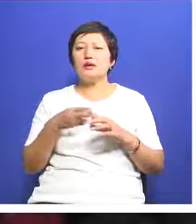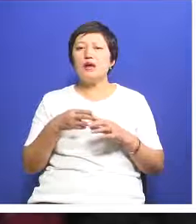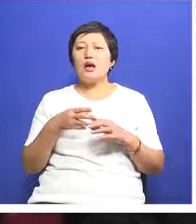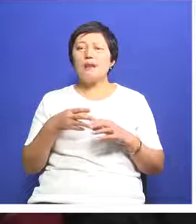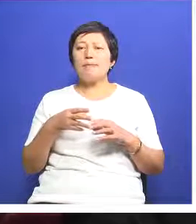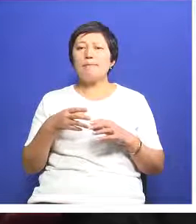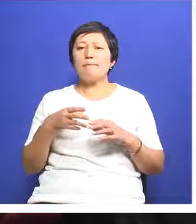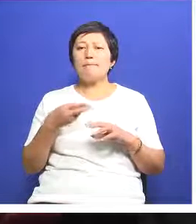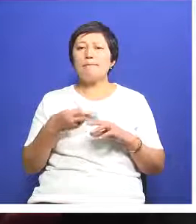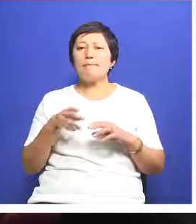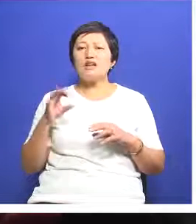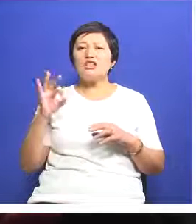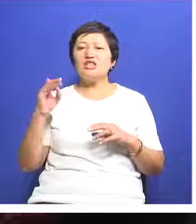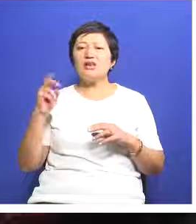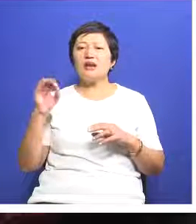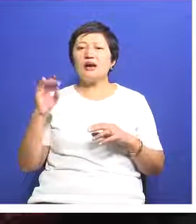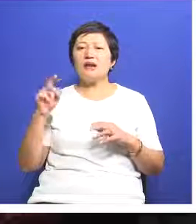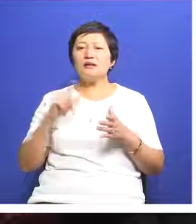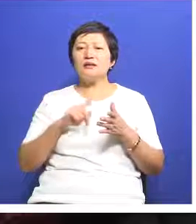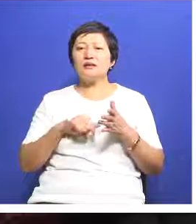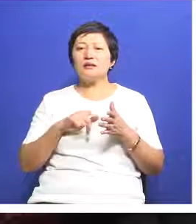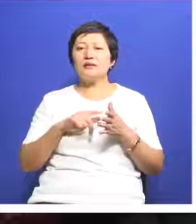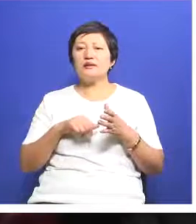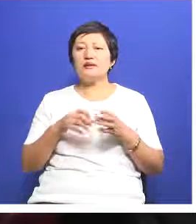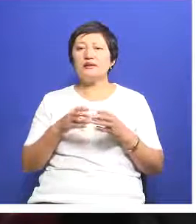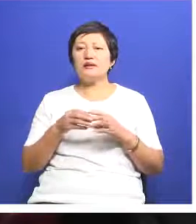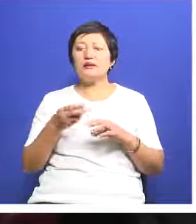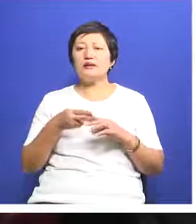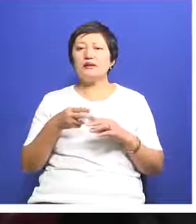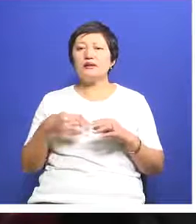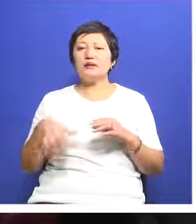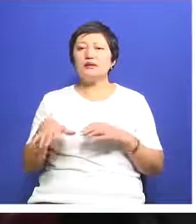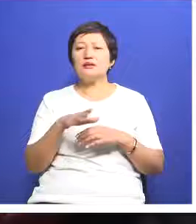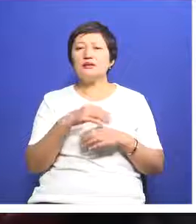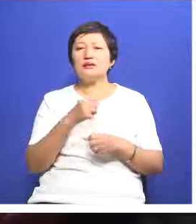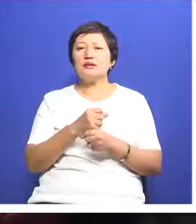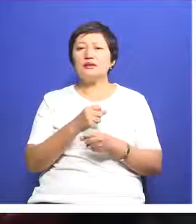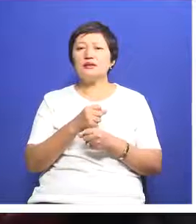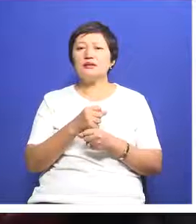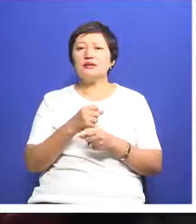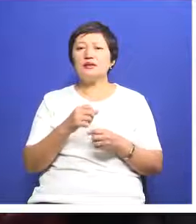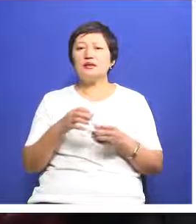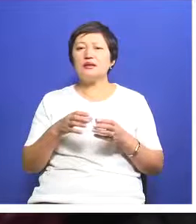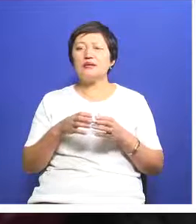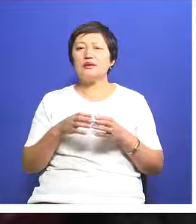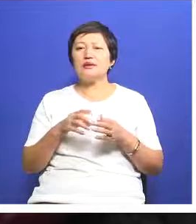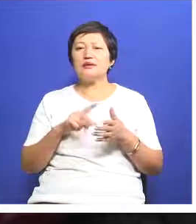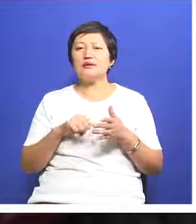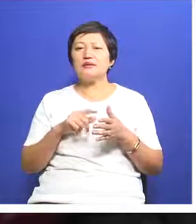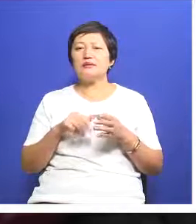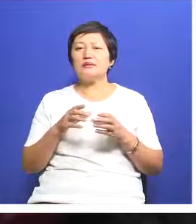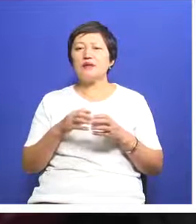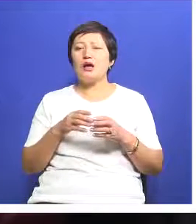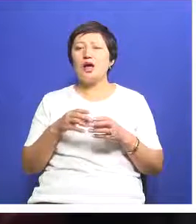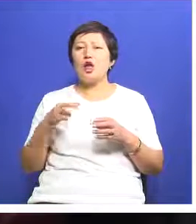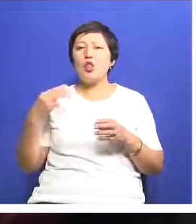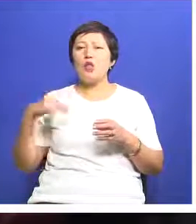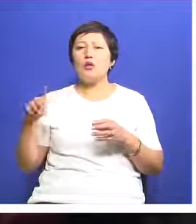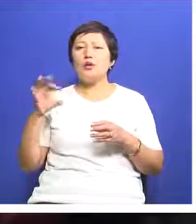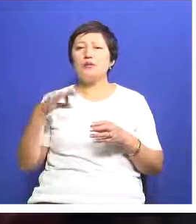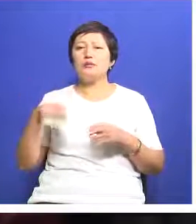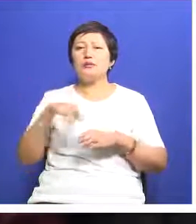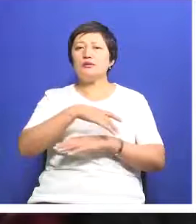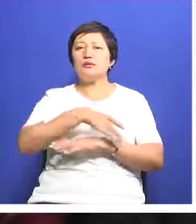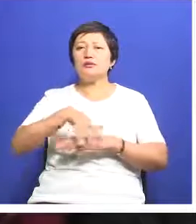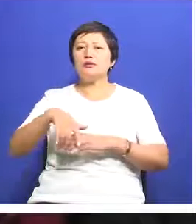едік мына ЖКГ-ға, сонан кейін сіздің алдыңыздағы әкімдерге. Мынау осы Төле би көшесі, мына